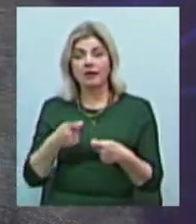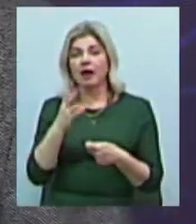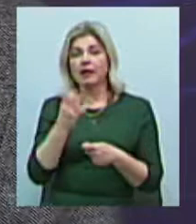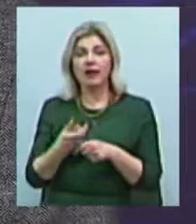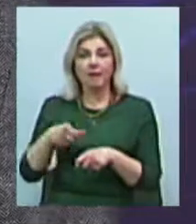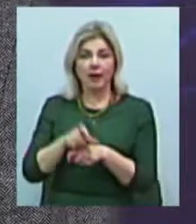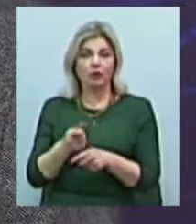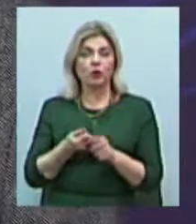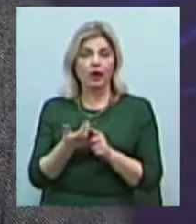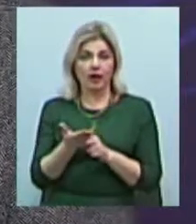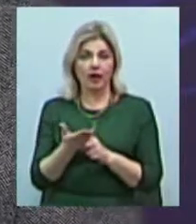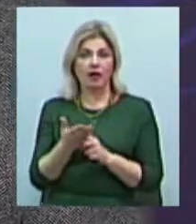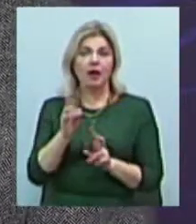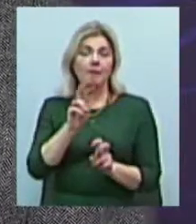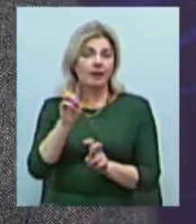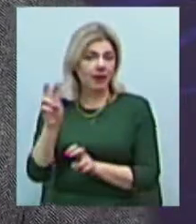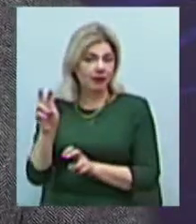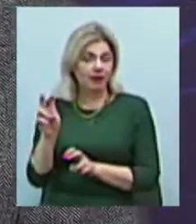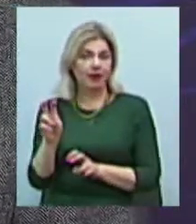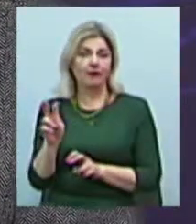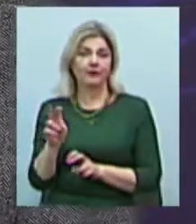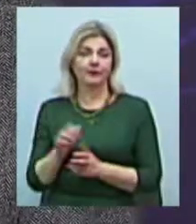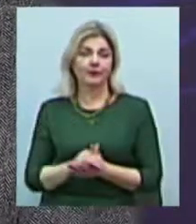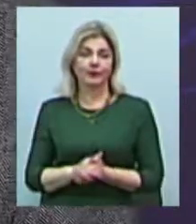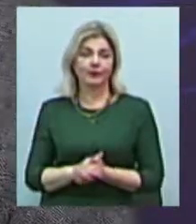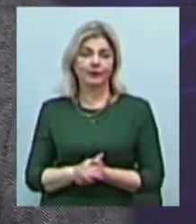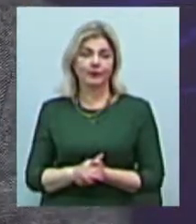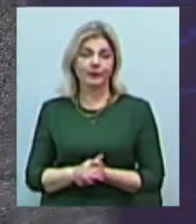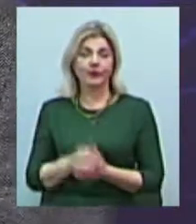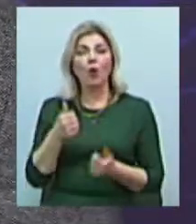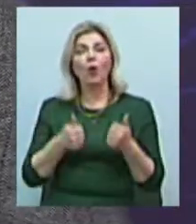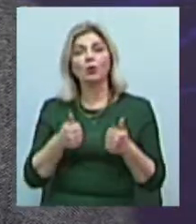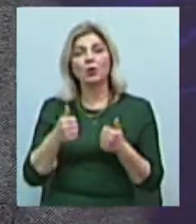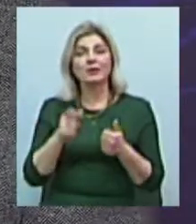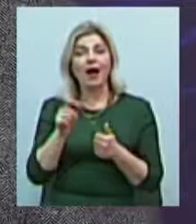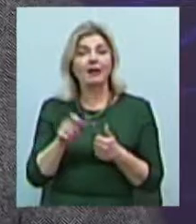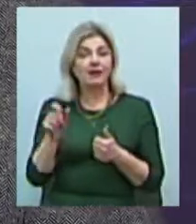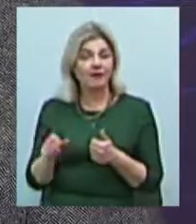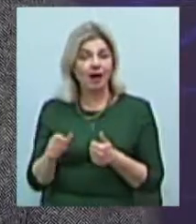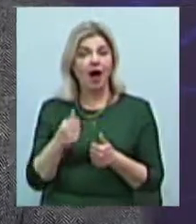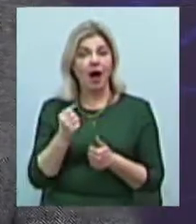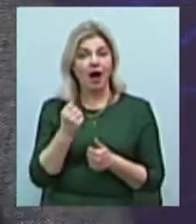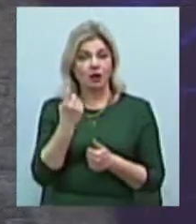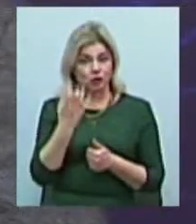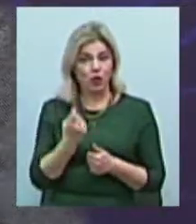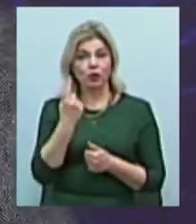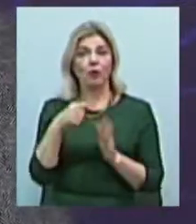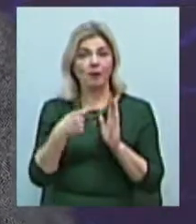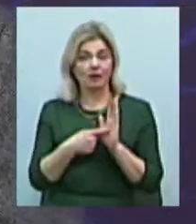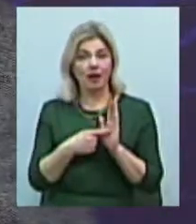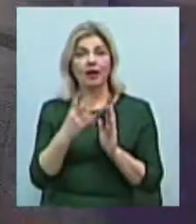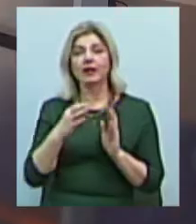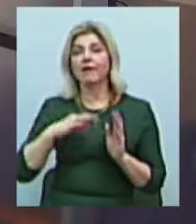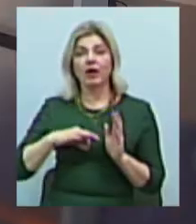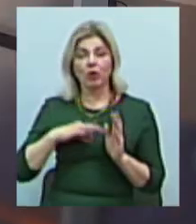кількість підрядників. Не підрядників, конкурсантів, скажімо так. А ще одне питання, на жаль,